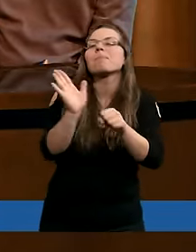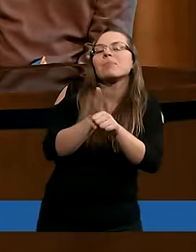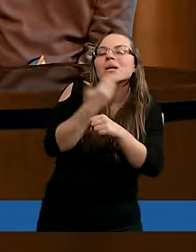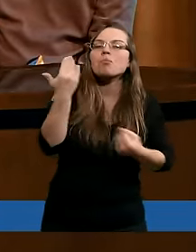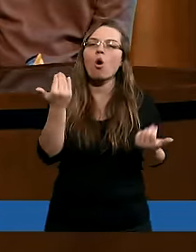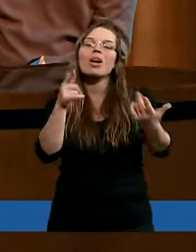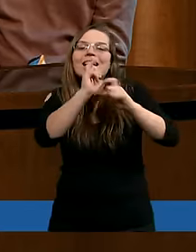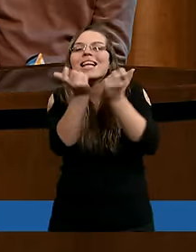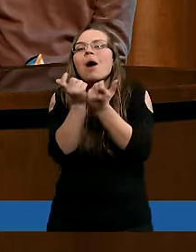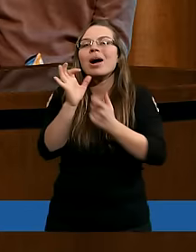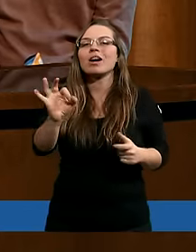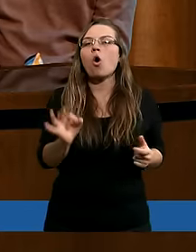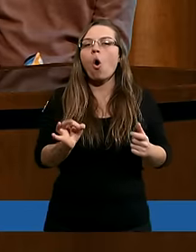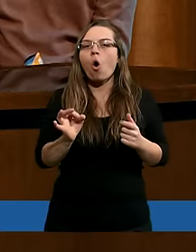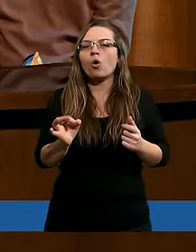mimo tego całego